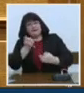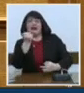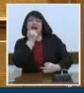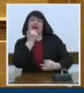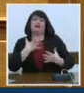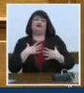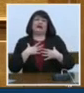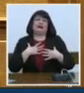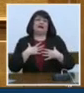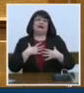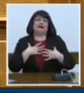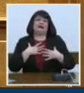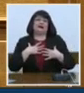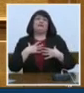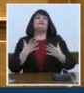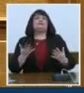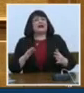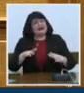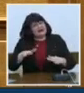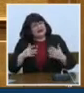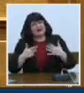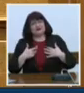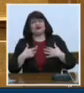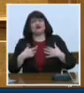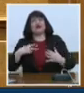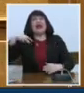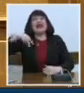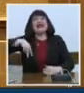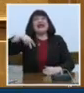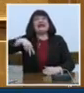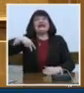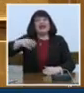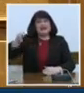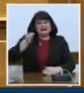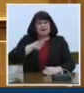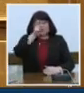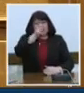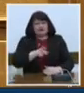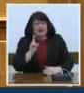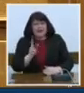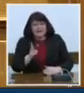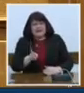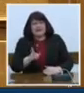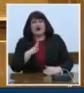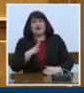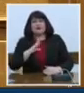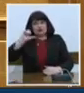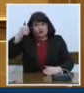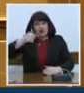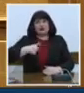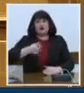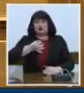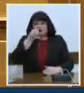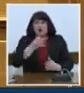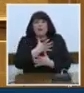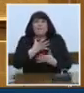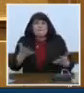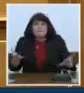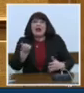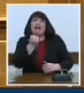Φορτισμένη συναισθηματικά χαρακτήρισε τον κύριο Λιγνάδη επικίνδυνο. Λάθος. Το λέω πρώτος. Μεγάλο